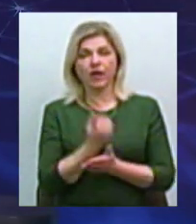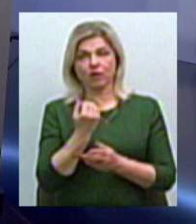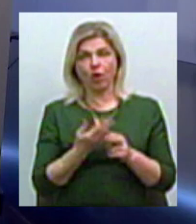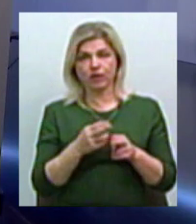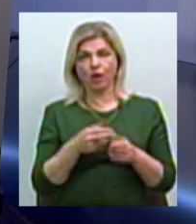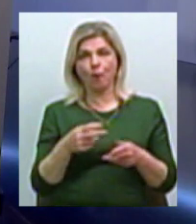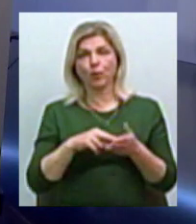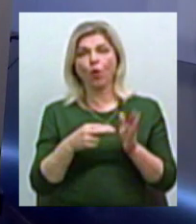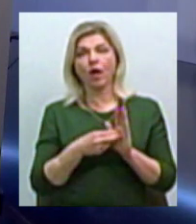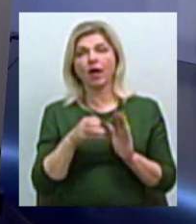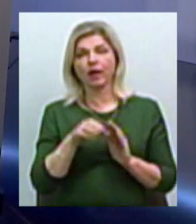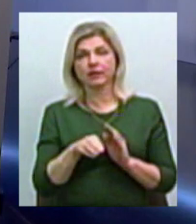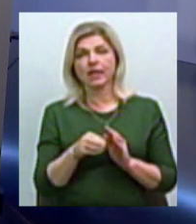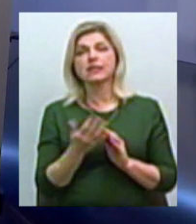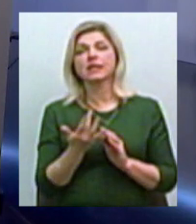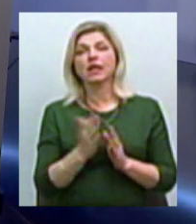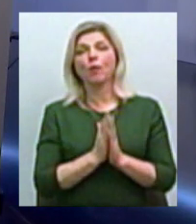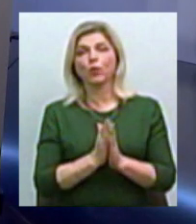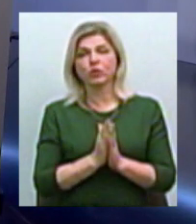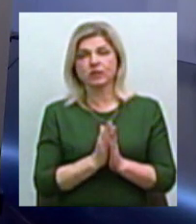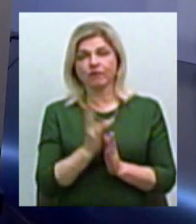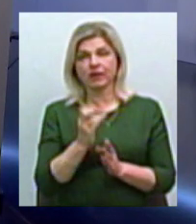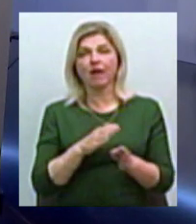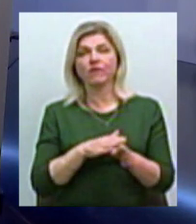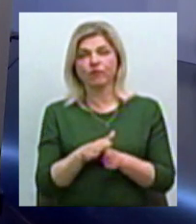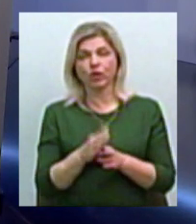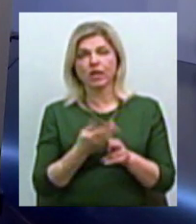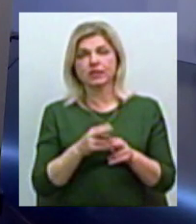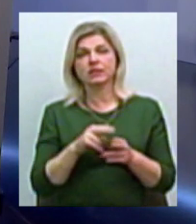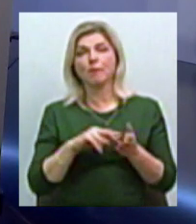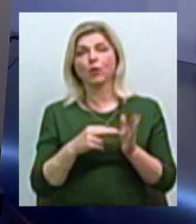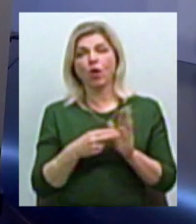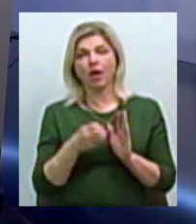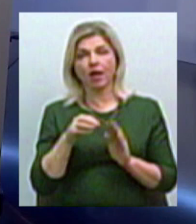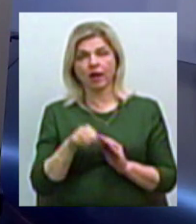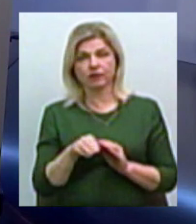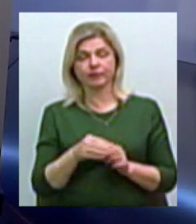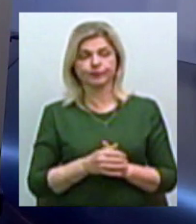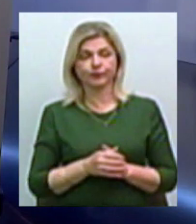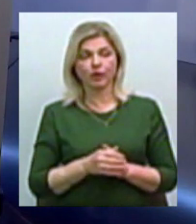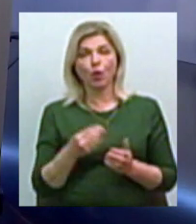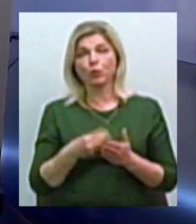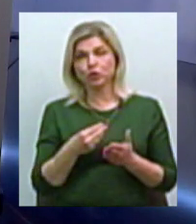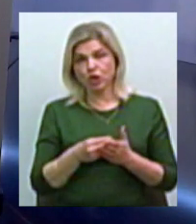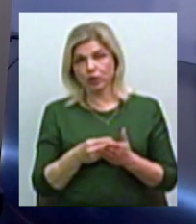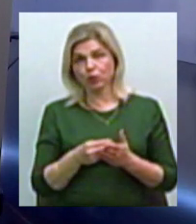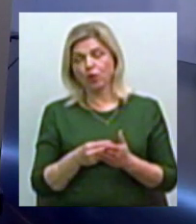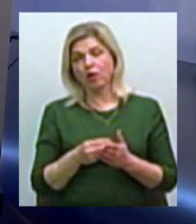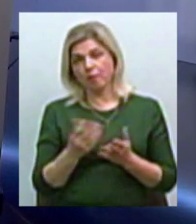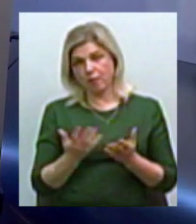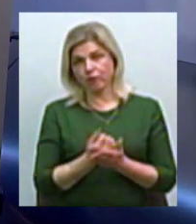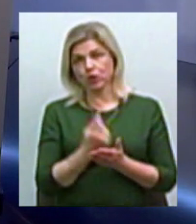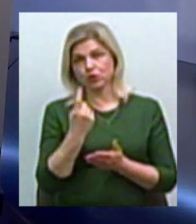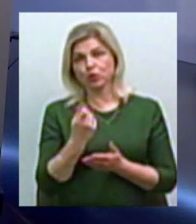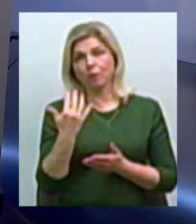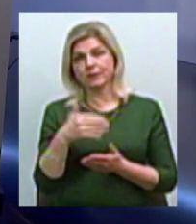проєкт, скільки він просив на реалізацію цього проєкту з бюджету? По бюджету участі в нас виходить це